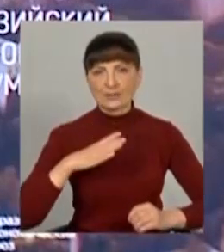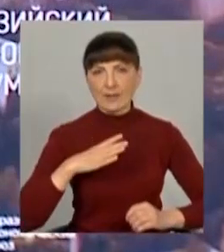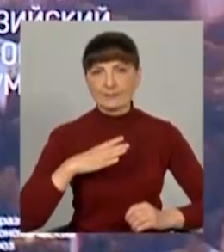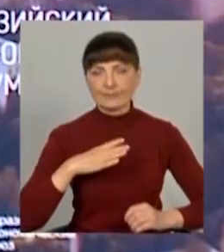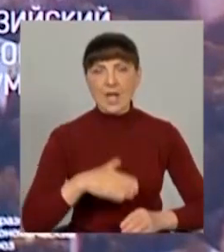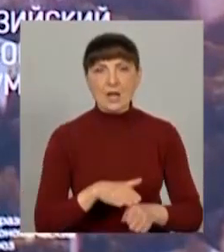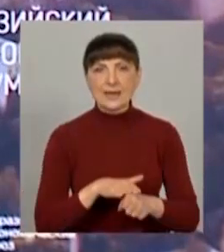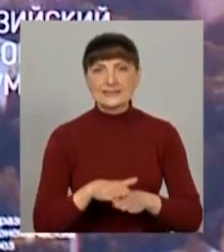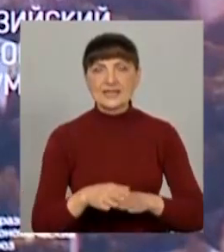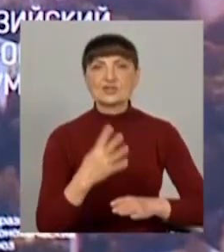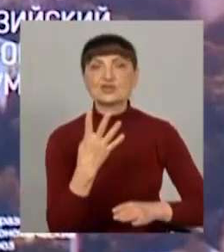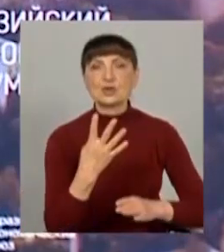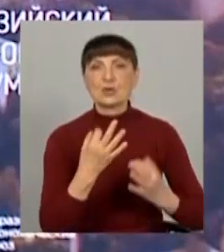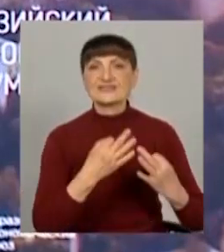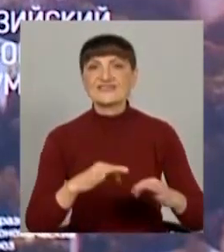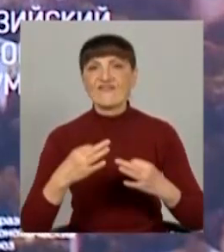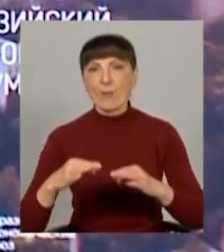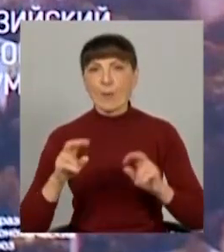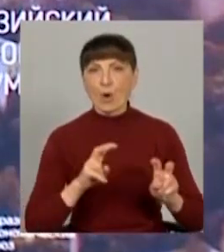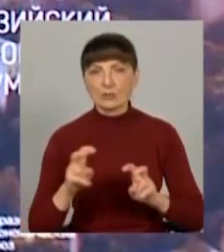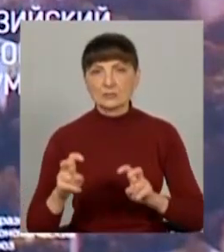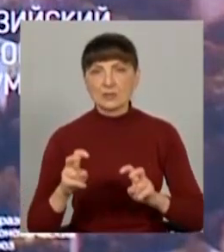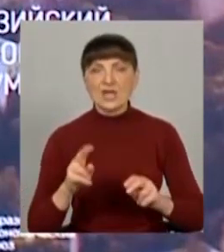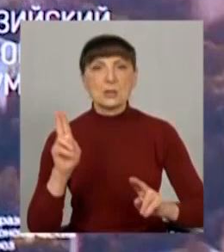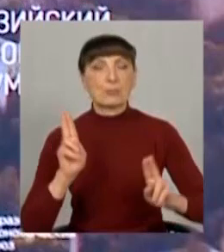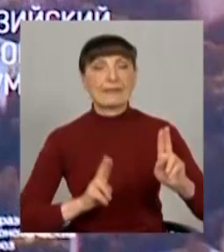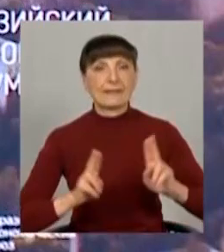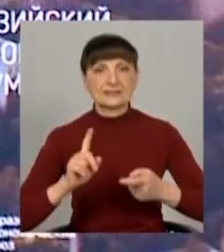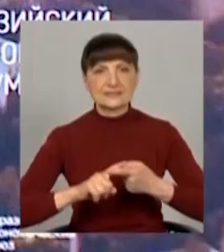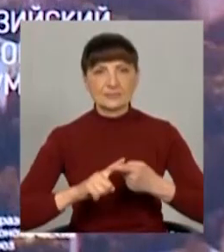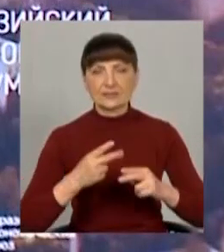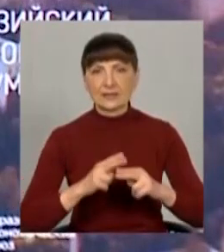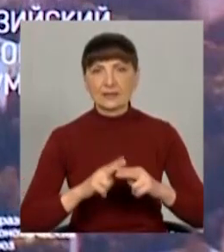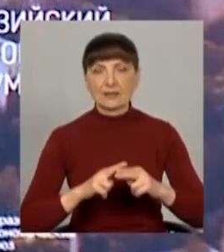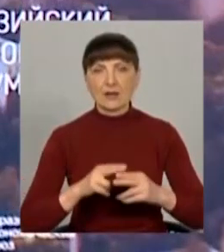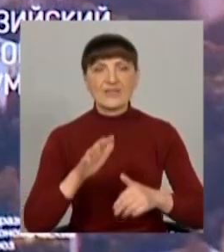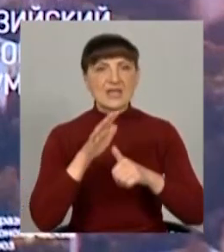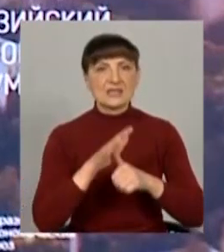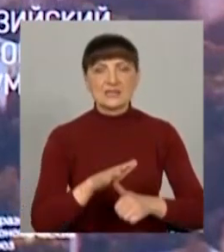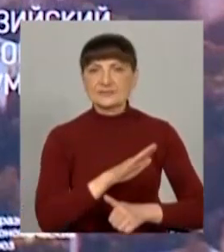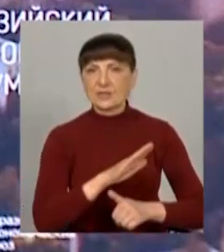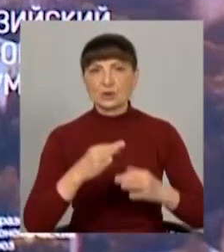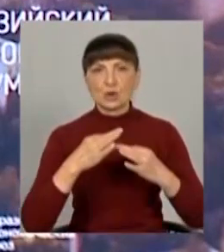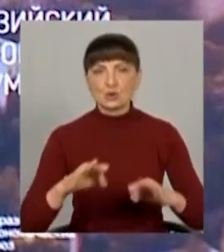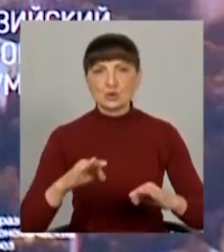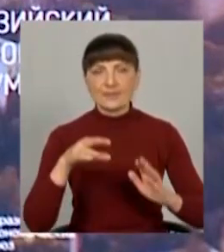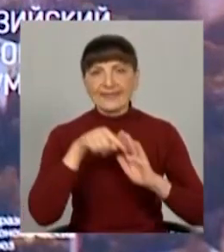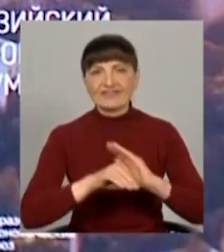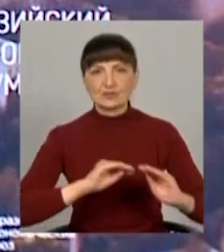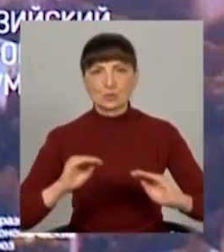есть реализация четырех свобод и базовых принципов, таких как недискриминационный доступ к